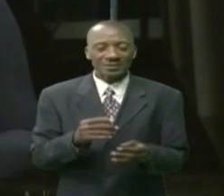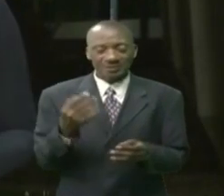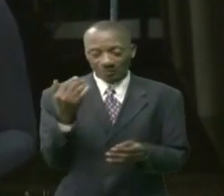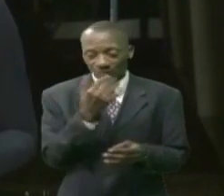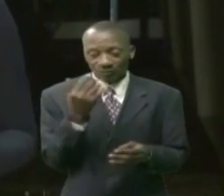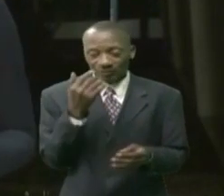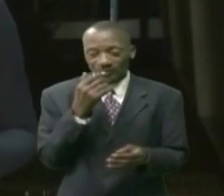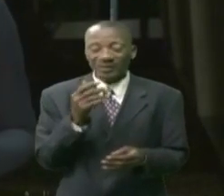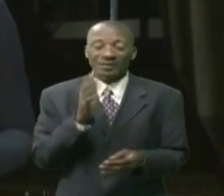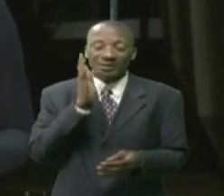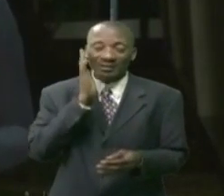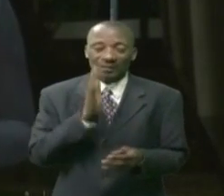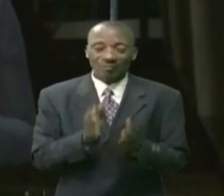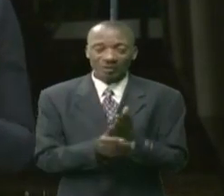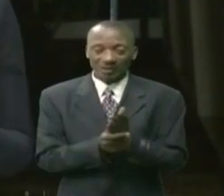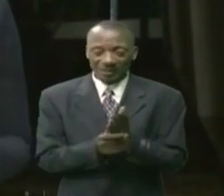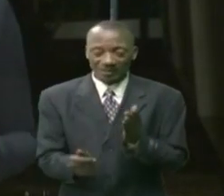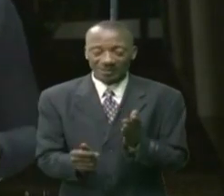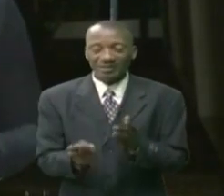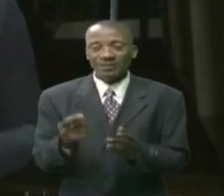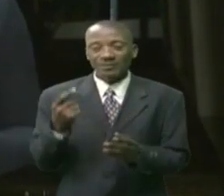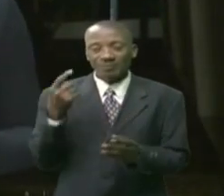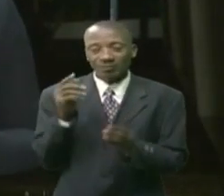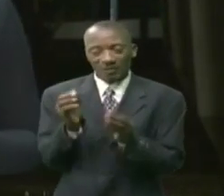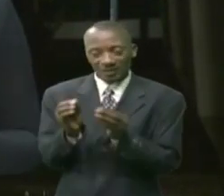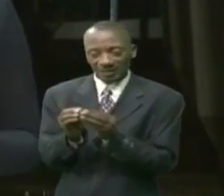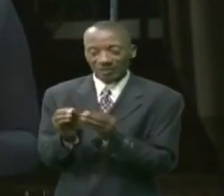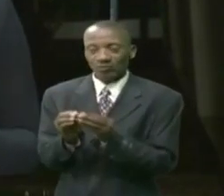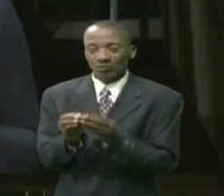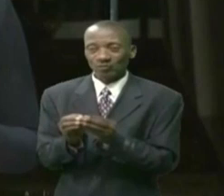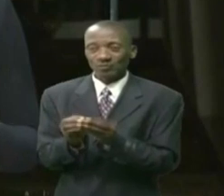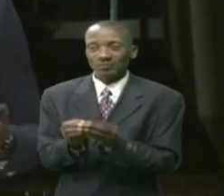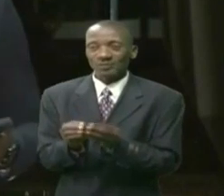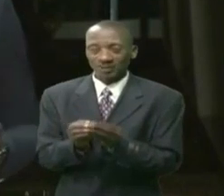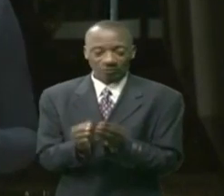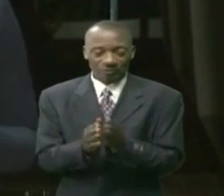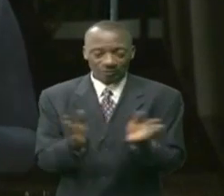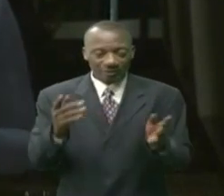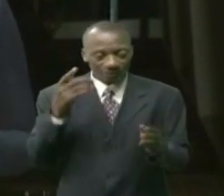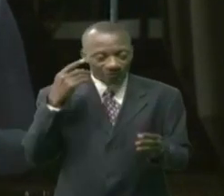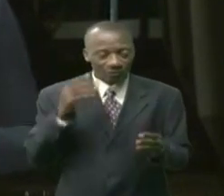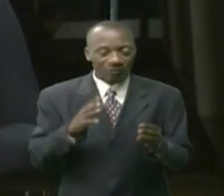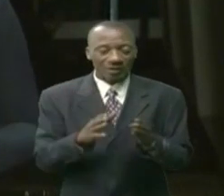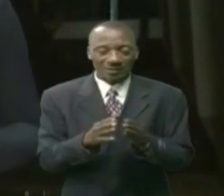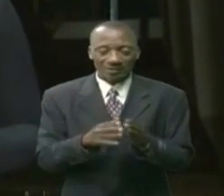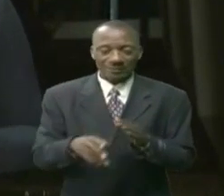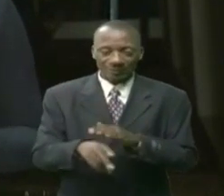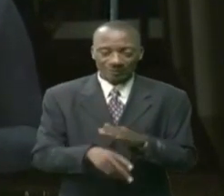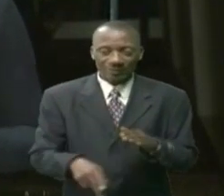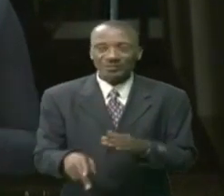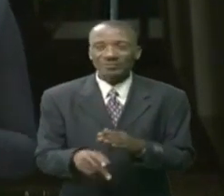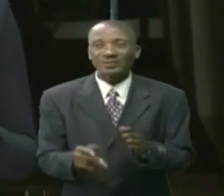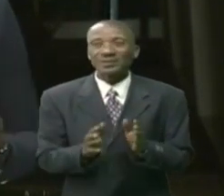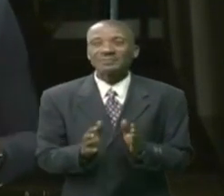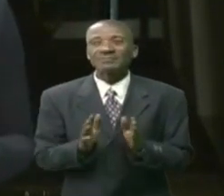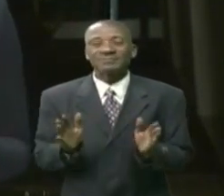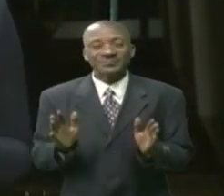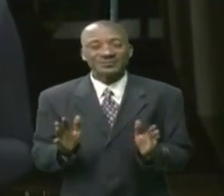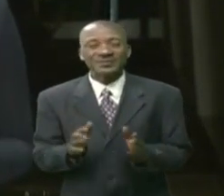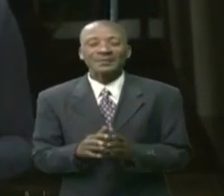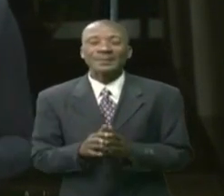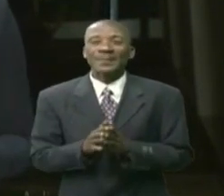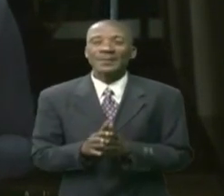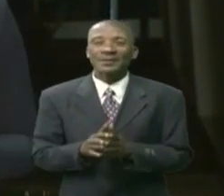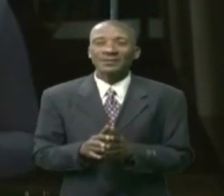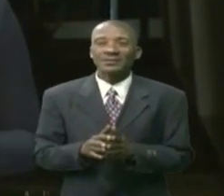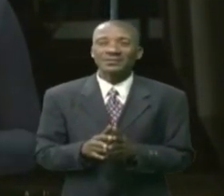centrale hydroélectrique la plus importante de l'espace Grand Katanga. Ces barrages va répondre à un certain besoin,